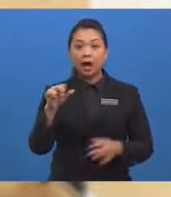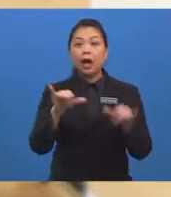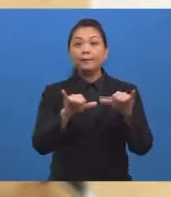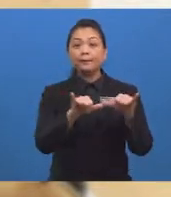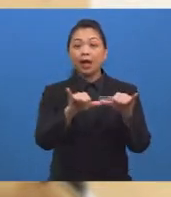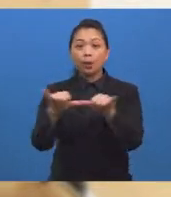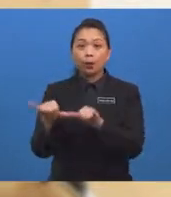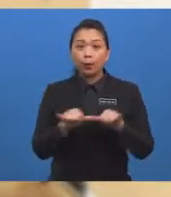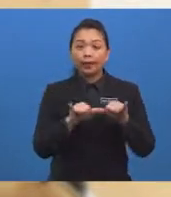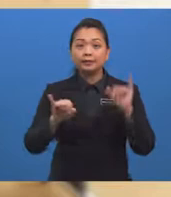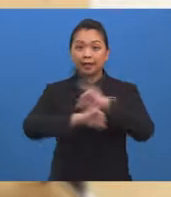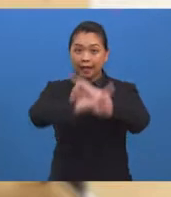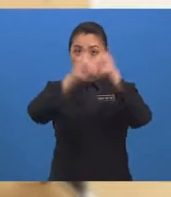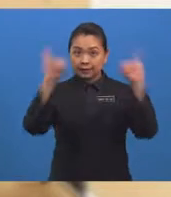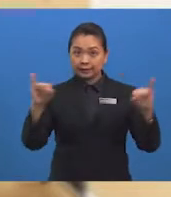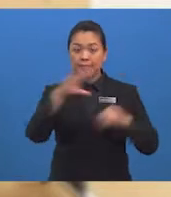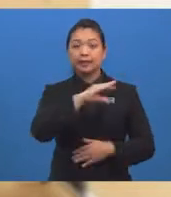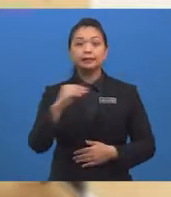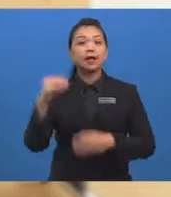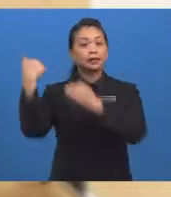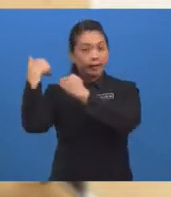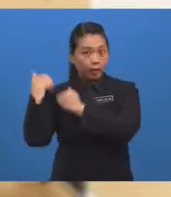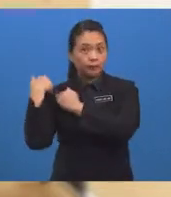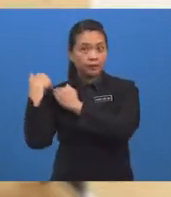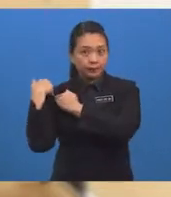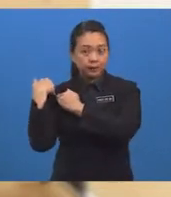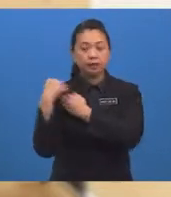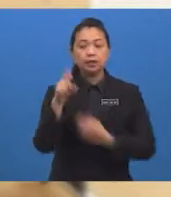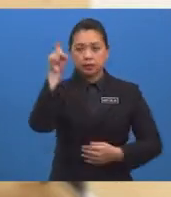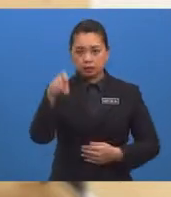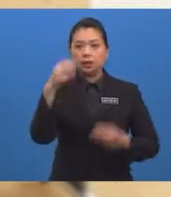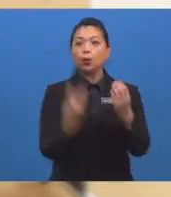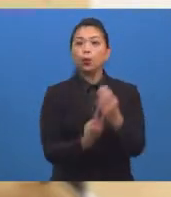jelas dan berakuntabiliti hendaklah diwujudkan.